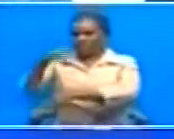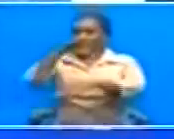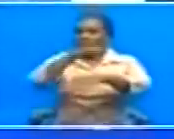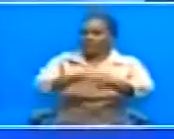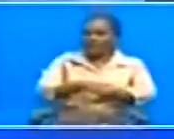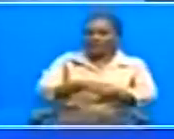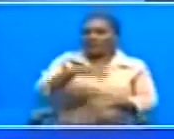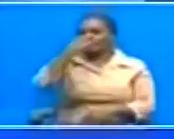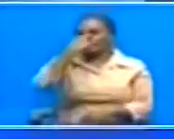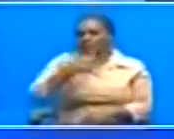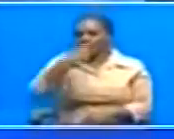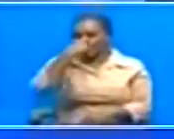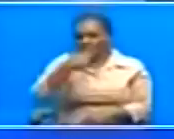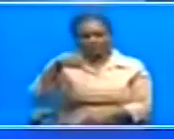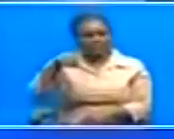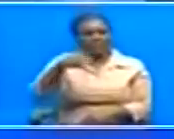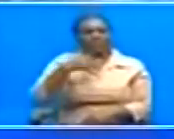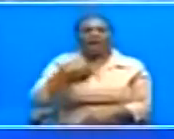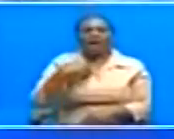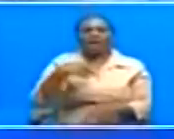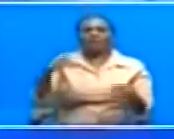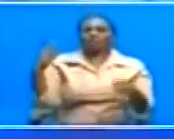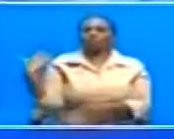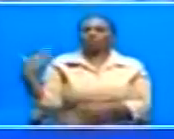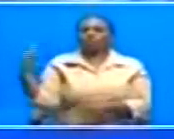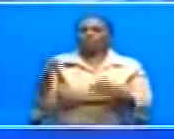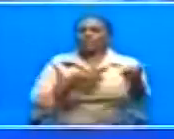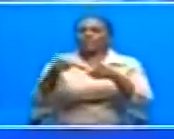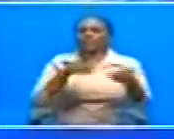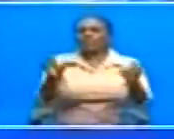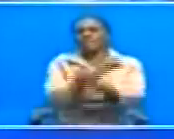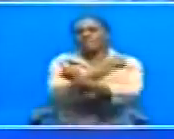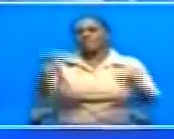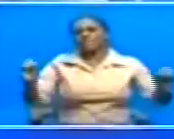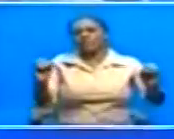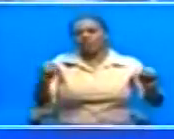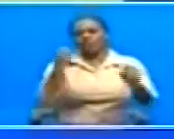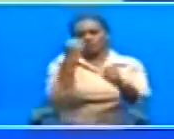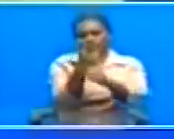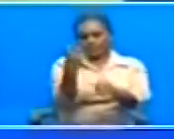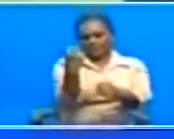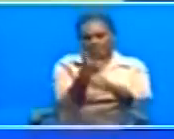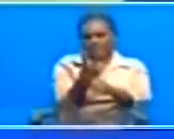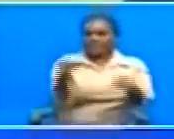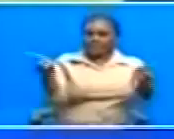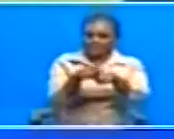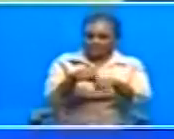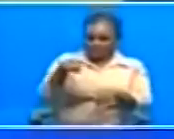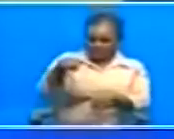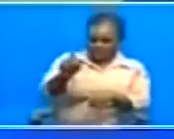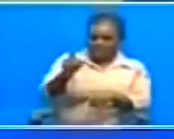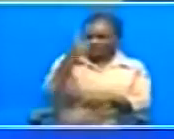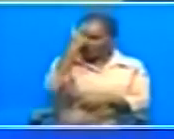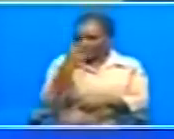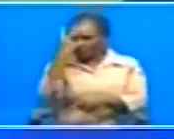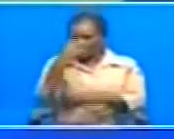walimkamata nchini Tanzania akiwa bila stakabadhi rasmi za usafiri mwezi Disemba. Hiyo ni kando na yeye kuwa miongoni mwa